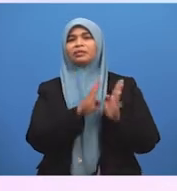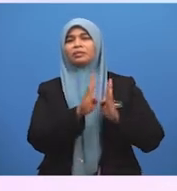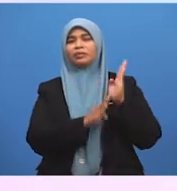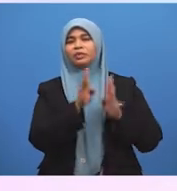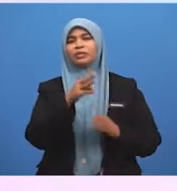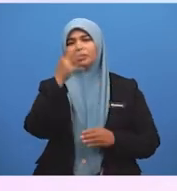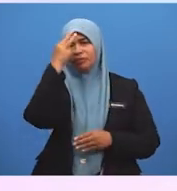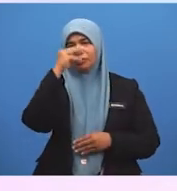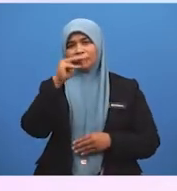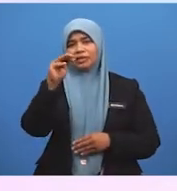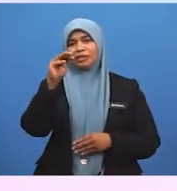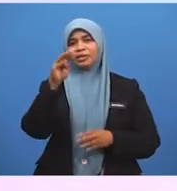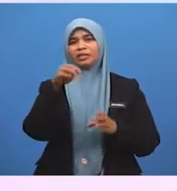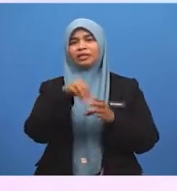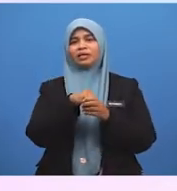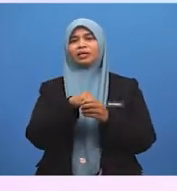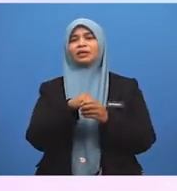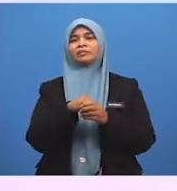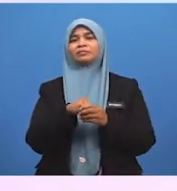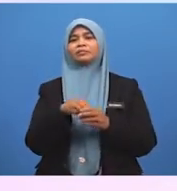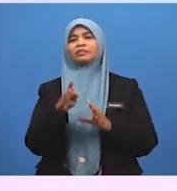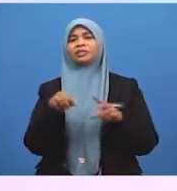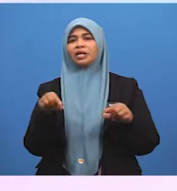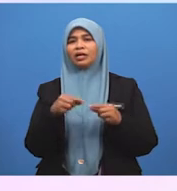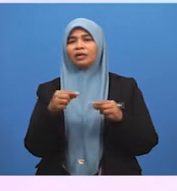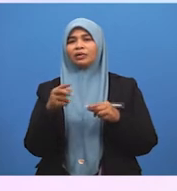pekerti mulia dalam pergaulan seharian?